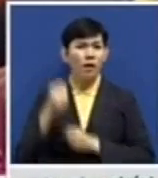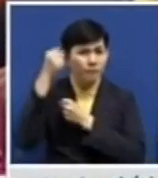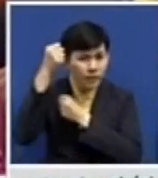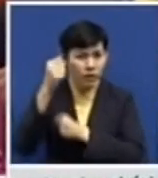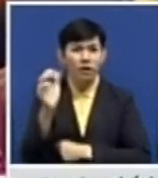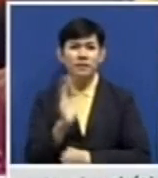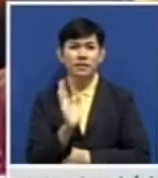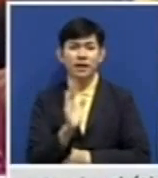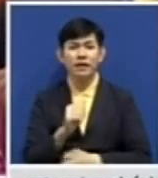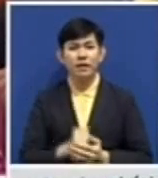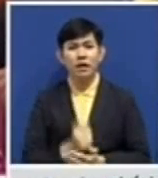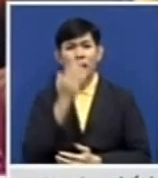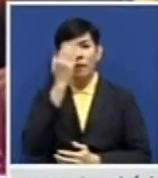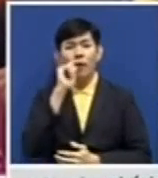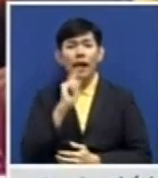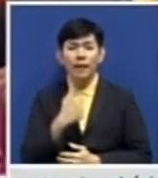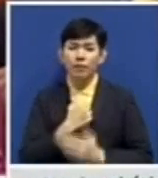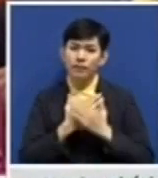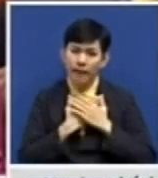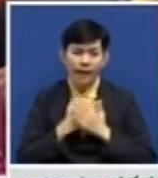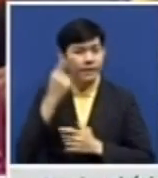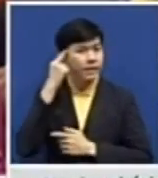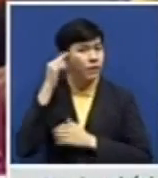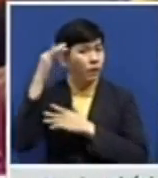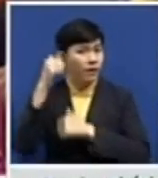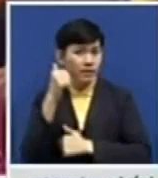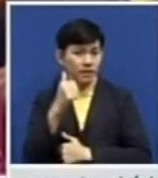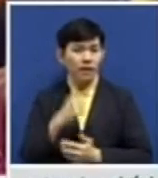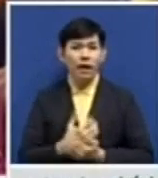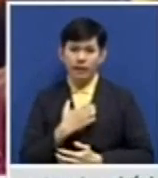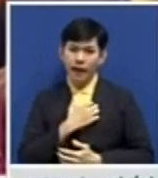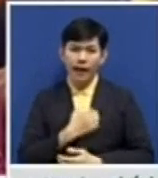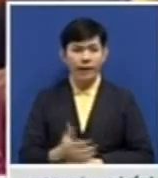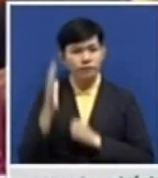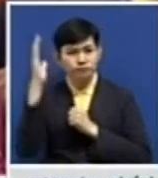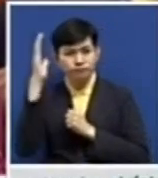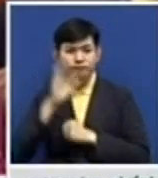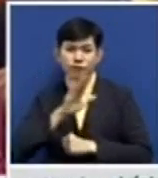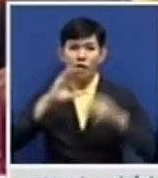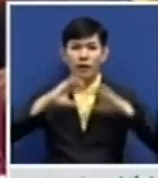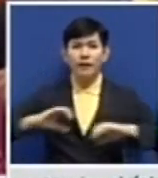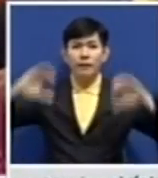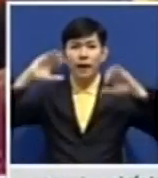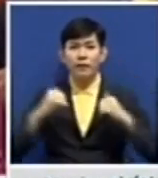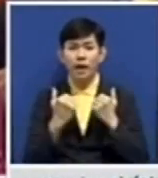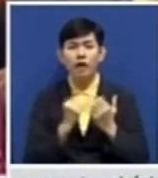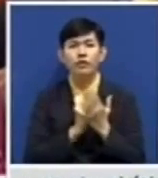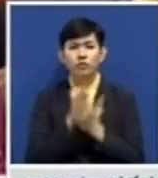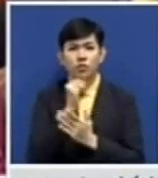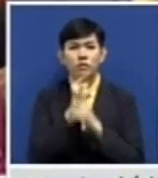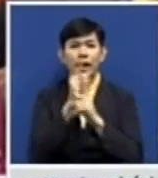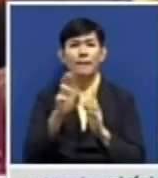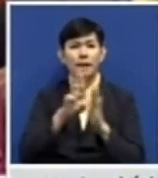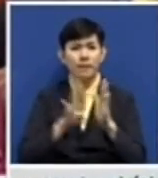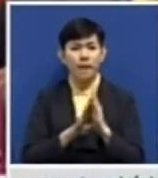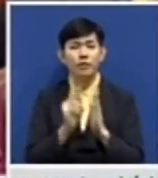ชิงผมด้วยความรักและปรารถนาดีนะผมต้องการให้การแถลงนโยบายของรัฐบาลถูกต้องตามกฎหมายรัฐธรรม